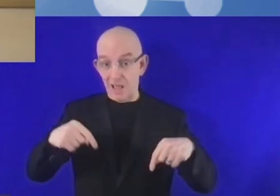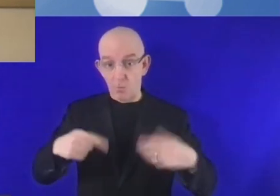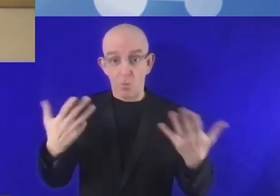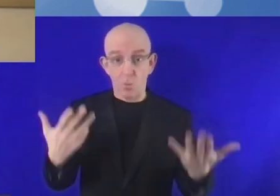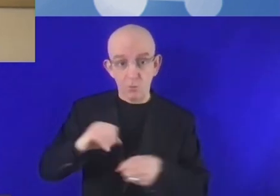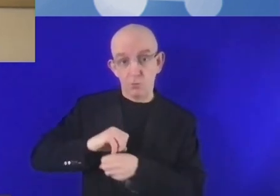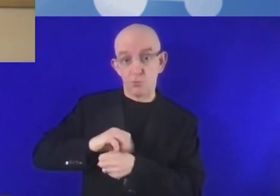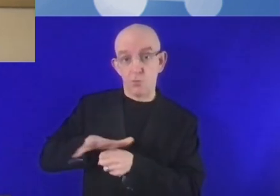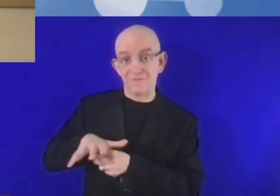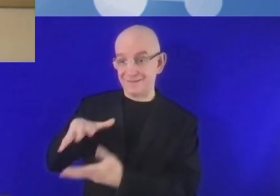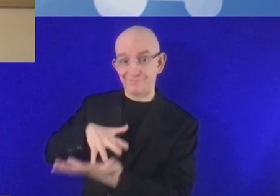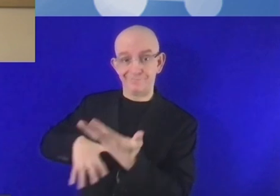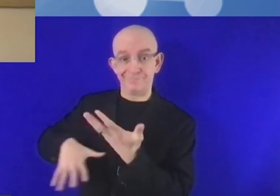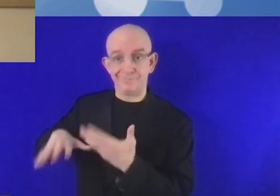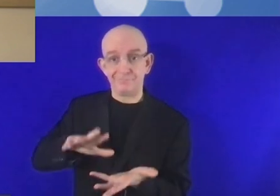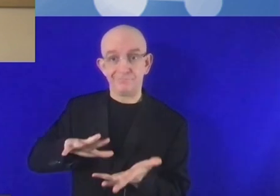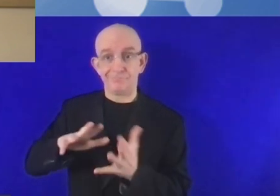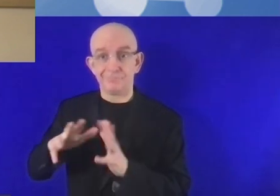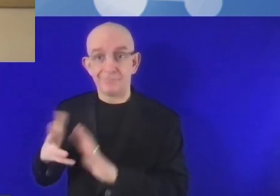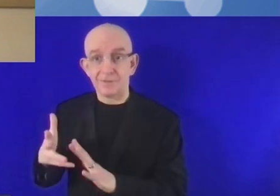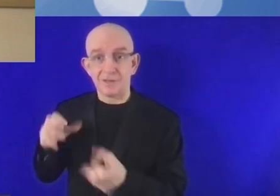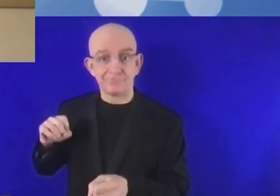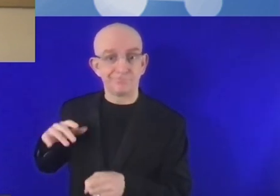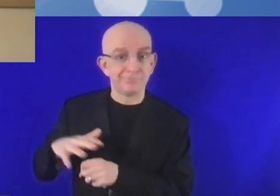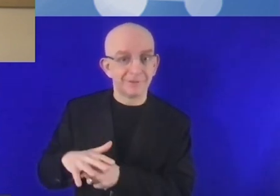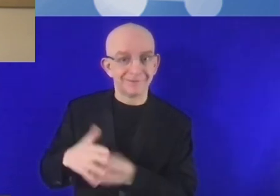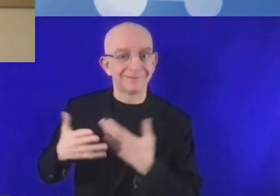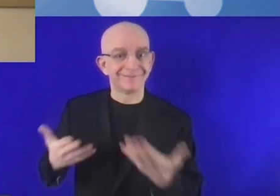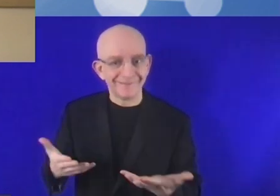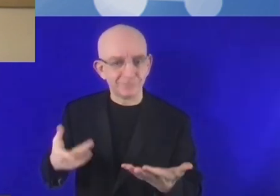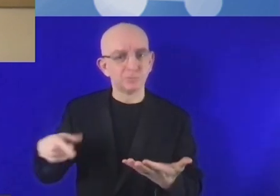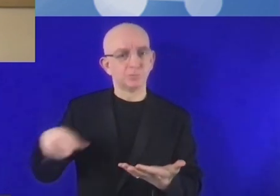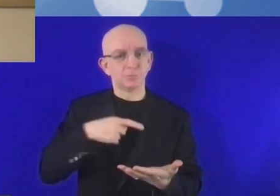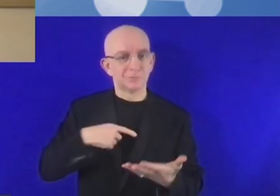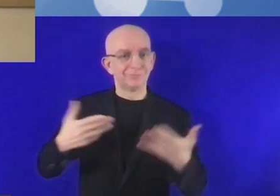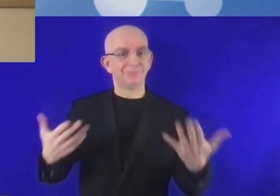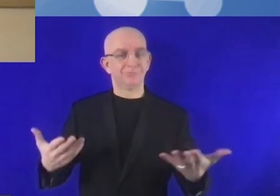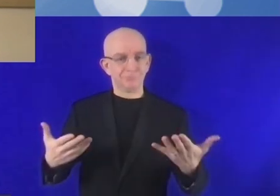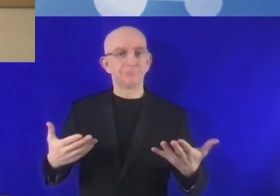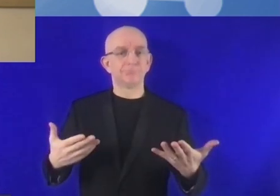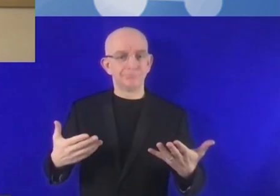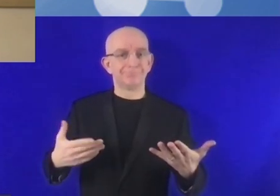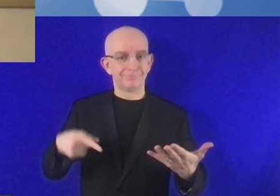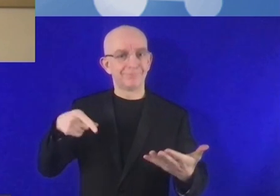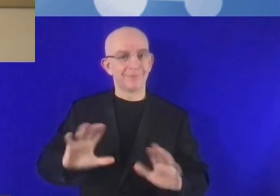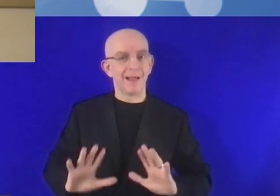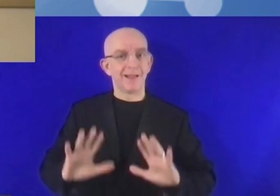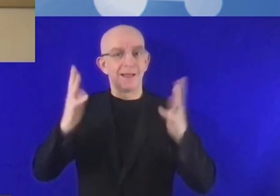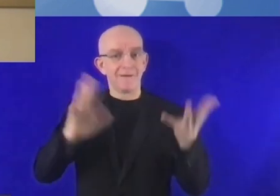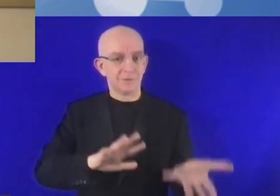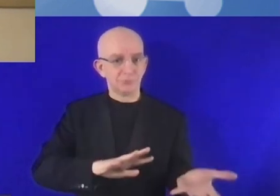miała ona przemożny wpływ na życie ludzkie. Ten wpływ zauważaliśmy już w